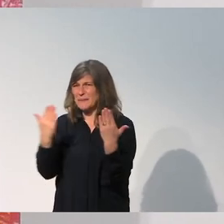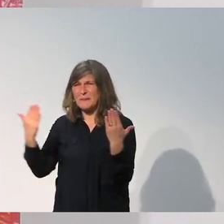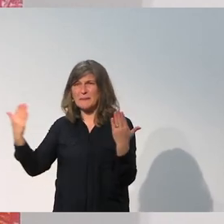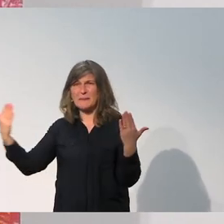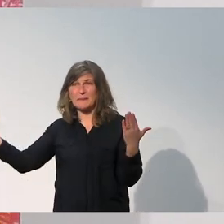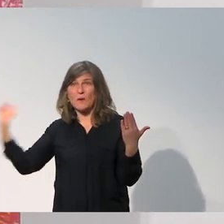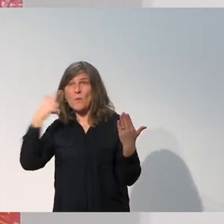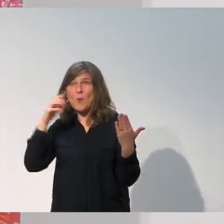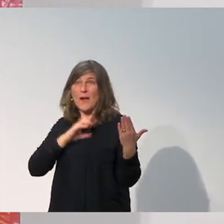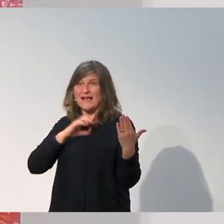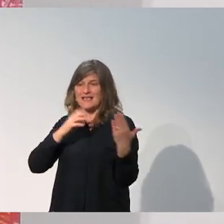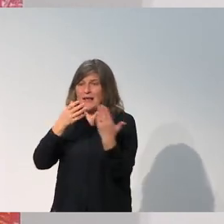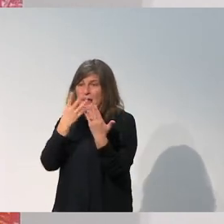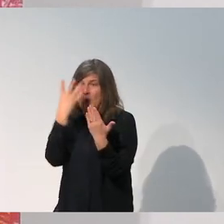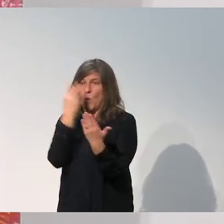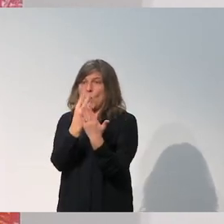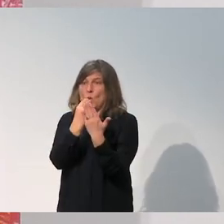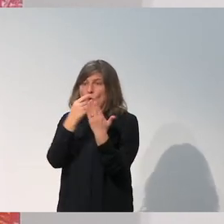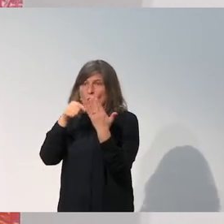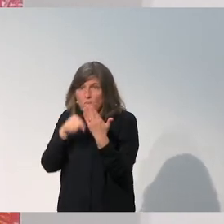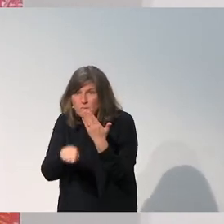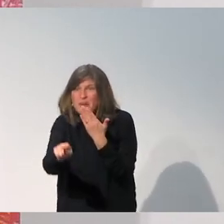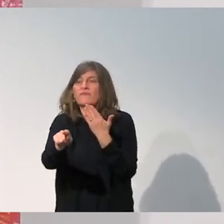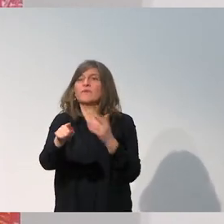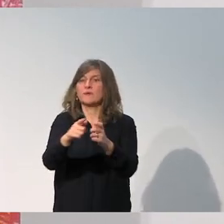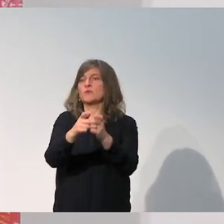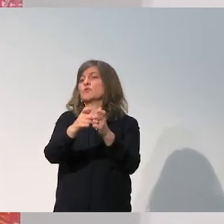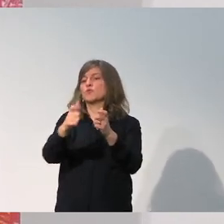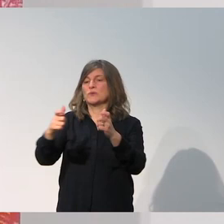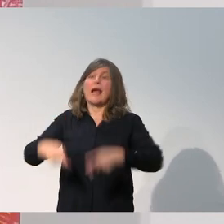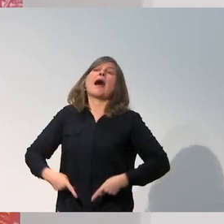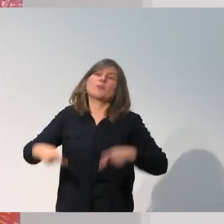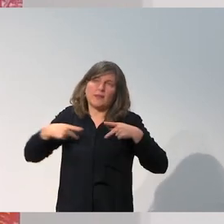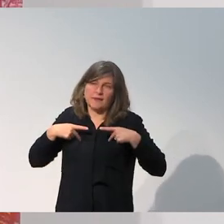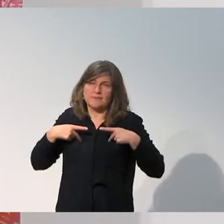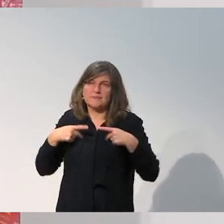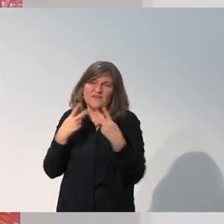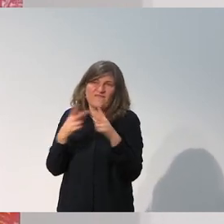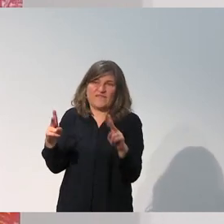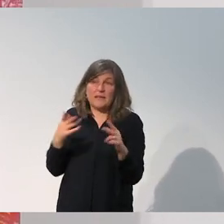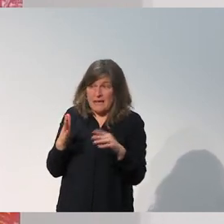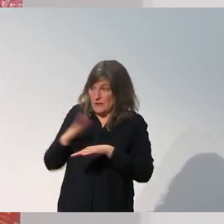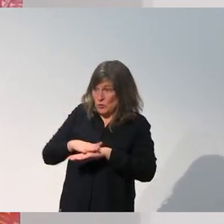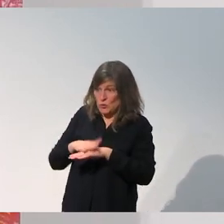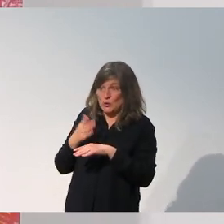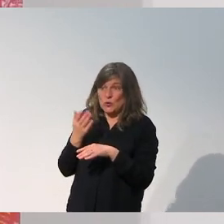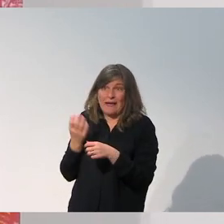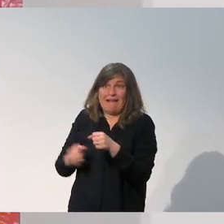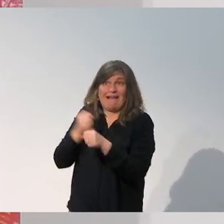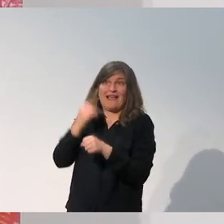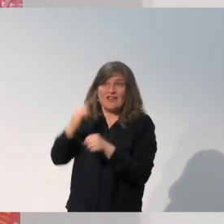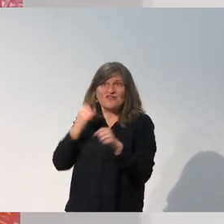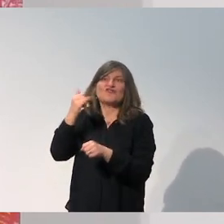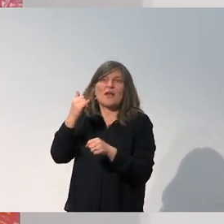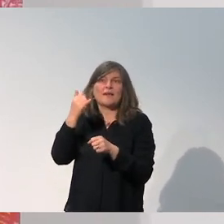énergie les usines de la ville, les ateliers. Et donc, bon, c'est une invention qui n'a jamais vu le jour parce qu'en fait, à chaque fois,